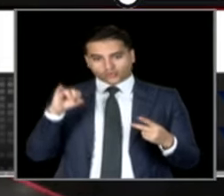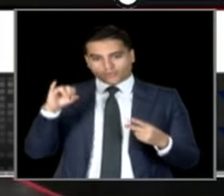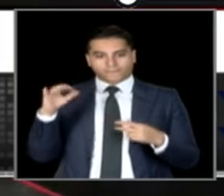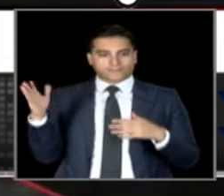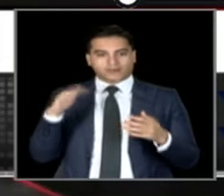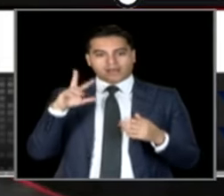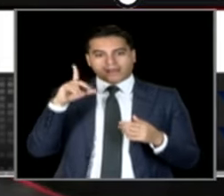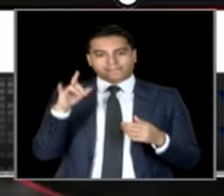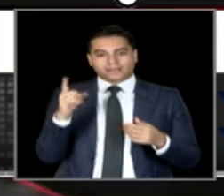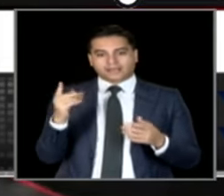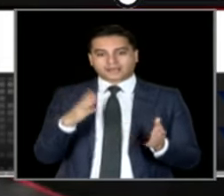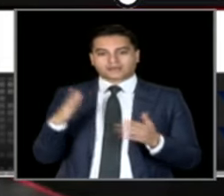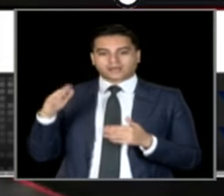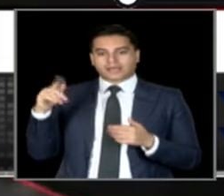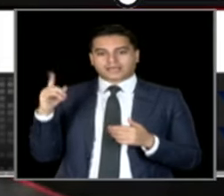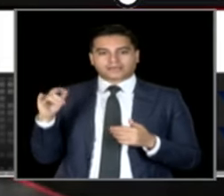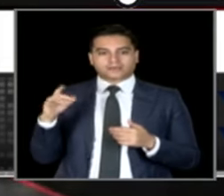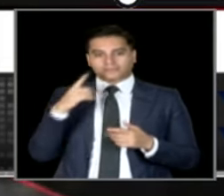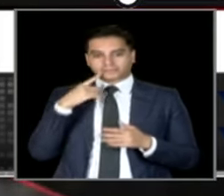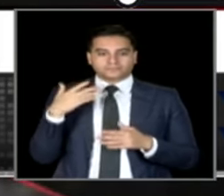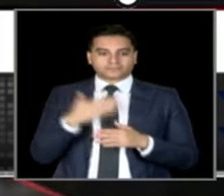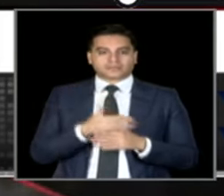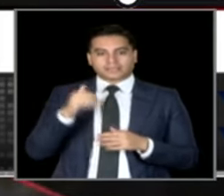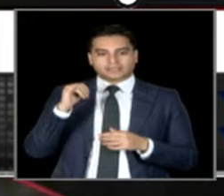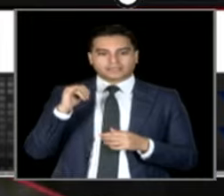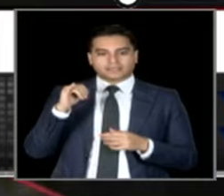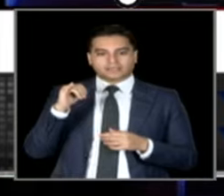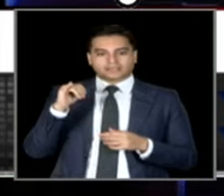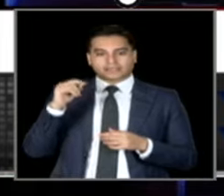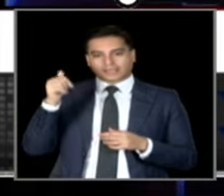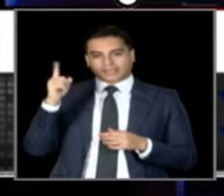يوميسو ألبير كامو. إيريك إيمانويل شميت.